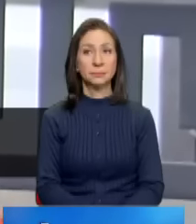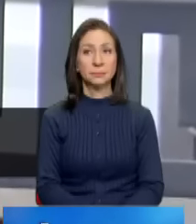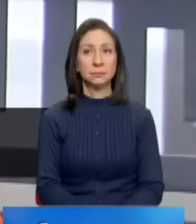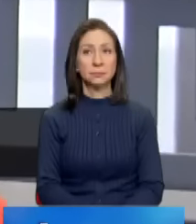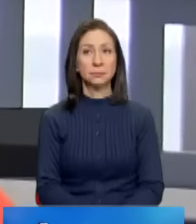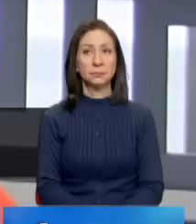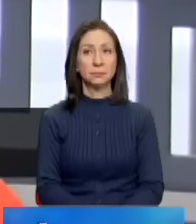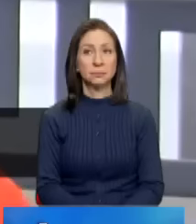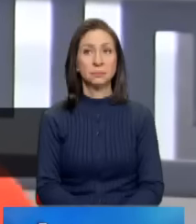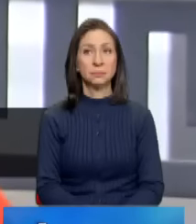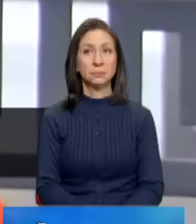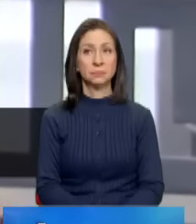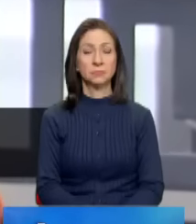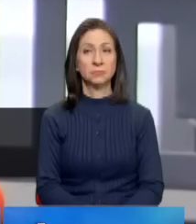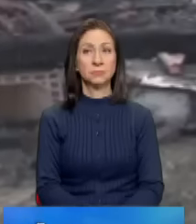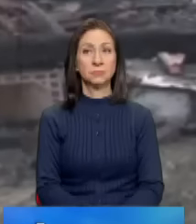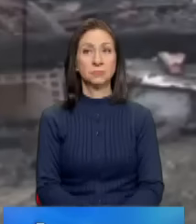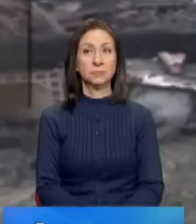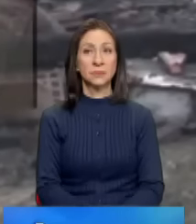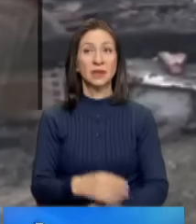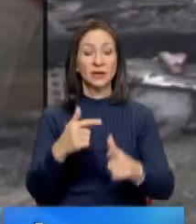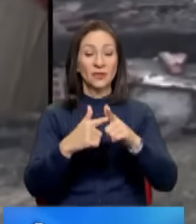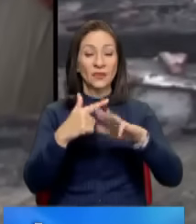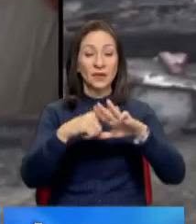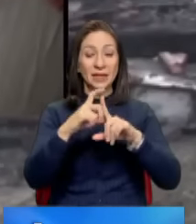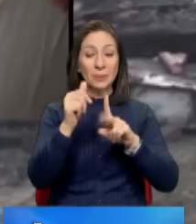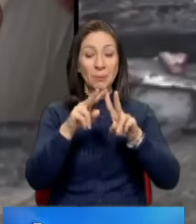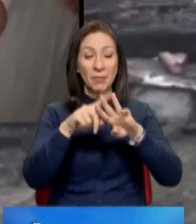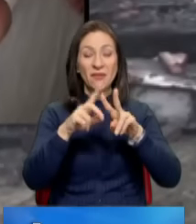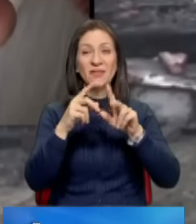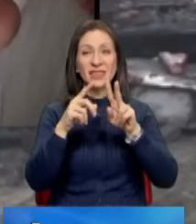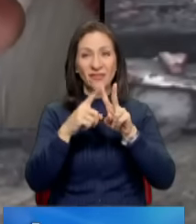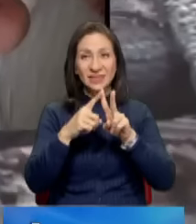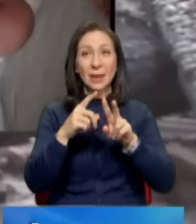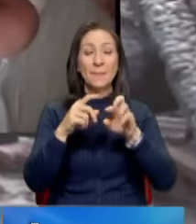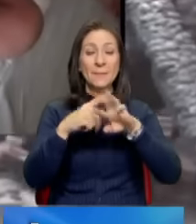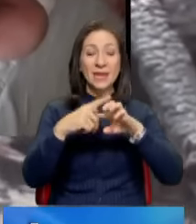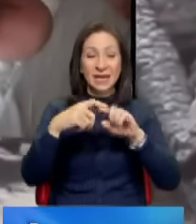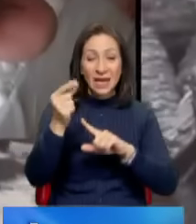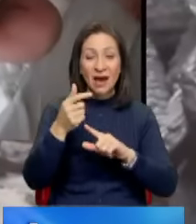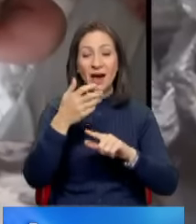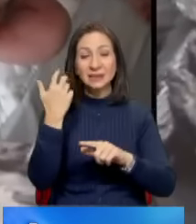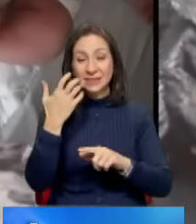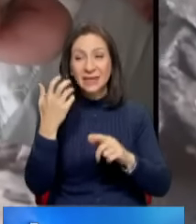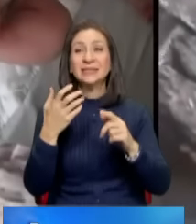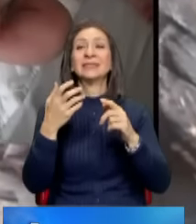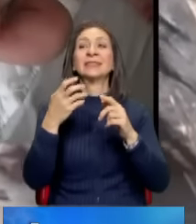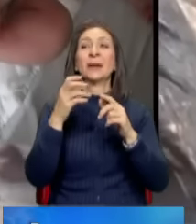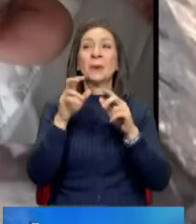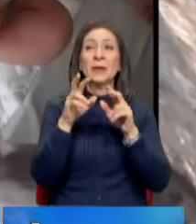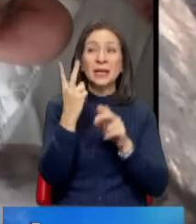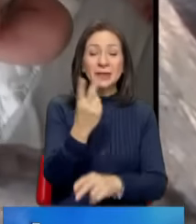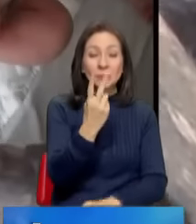Ama öyle oldu. Fadime Nefes 5, Funda Peri 4, Aslan Miraç 3, Masal Işık 2, Aras